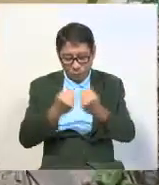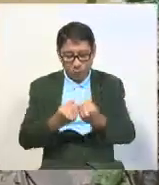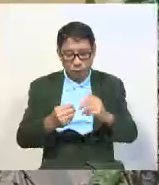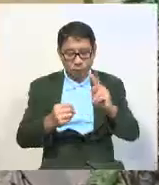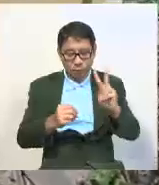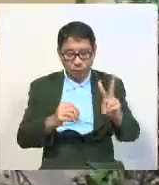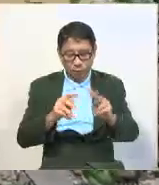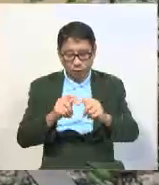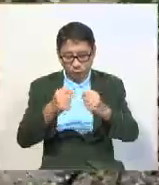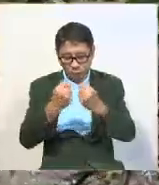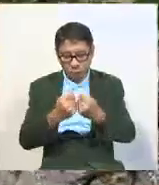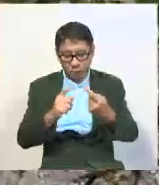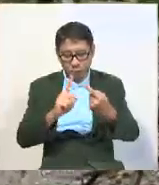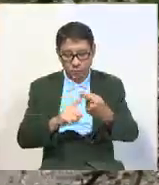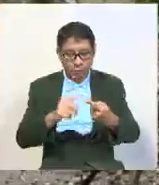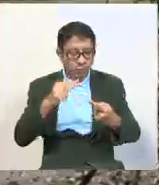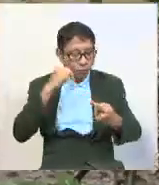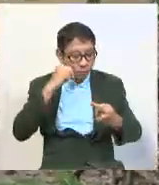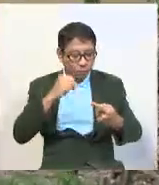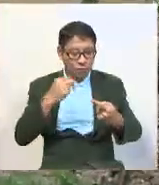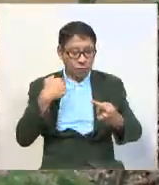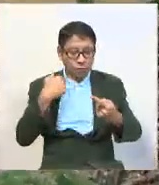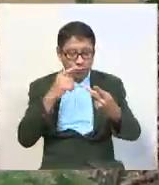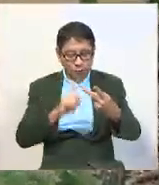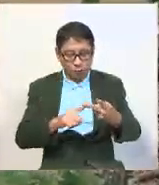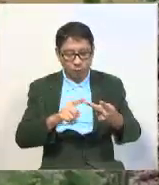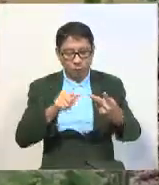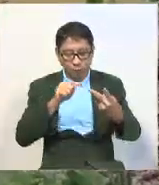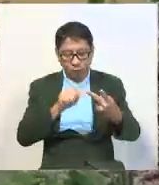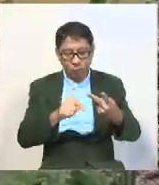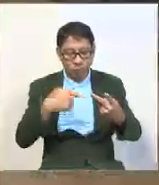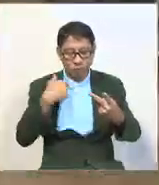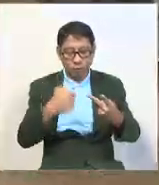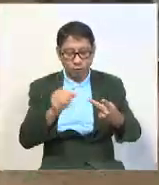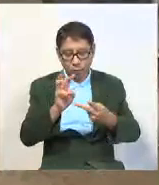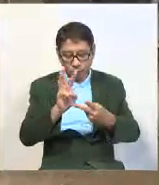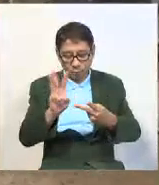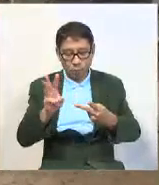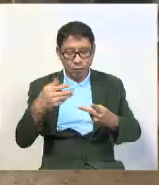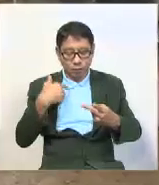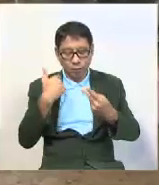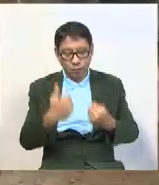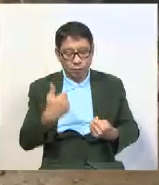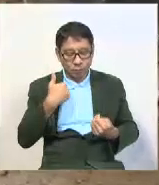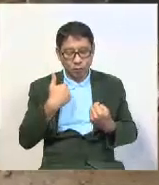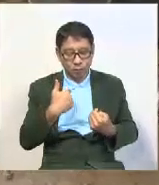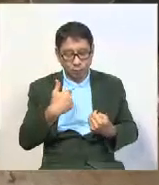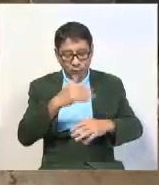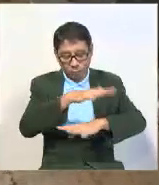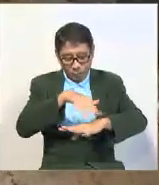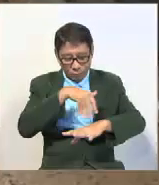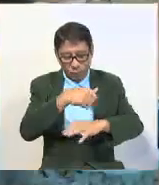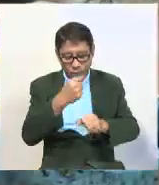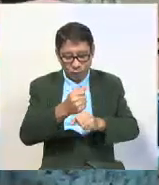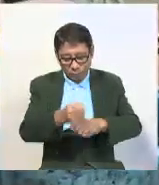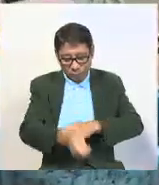ำบลก็คือที่ตำบลน้ำแก่นอำเภอภูเพียงและตำบลนาเหลืองอำเภอเวียงสาและนอกจากนี้ก็ยังมีพื้นที่การ